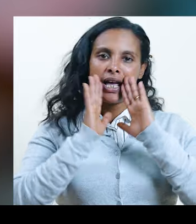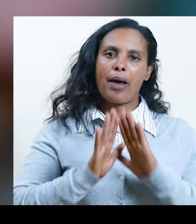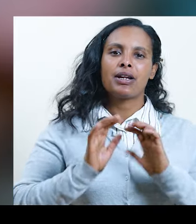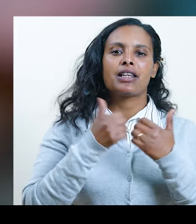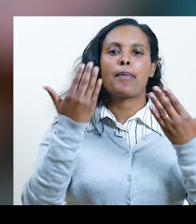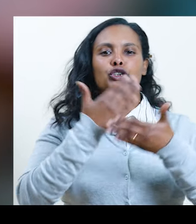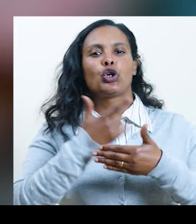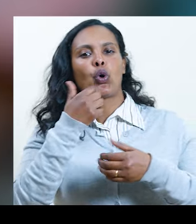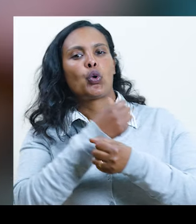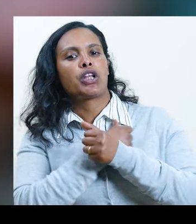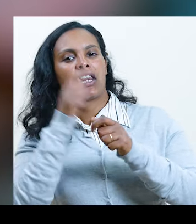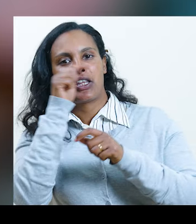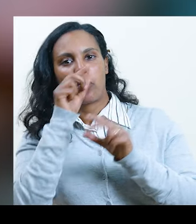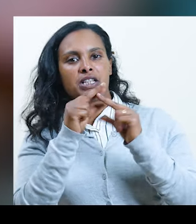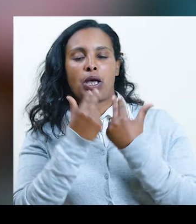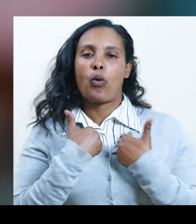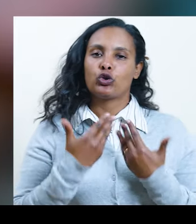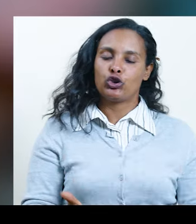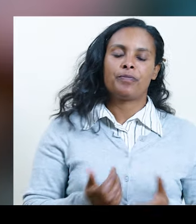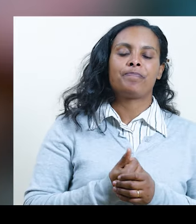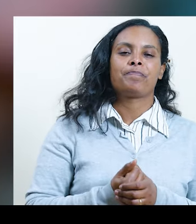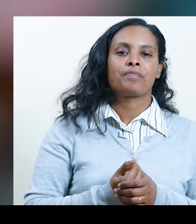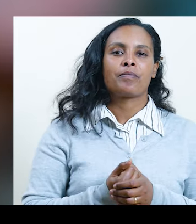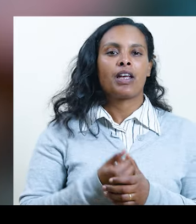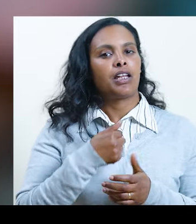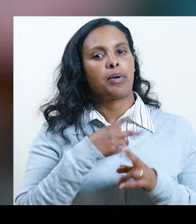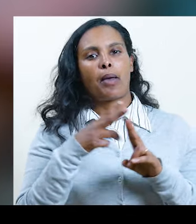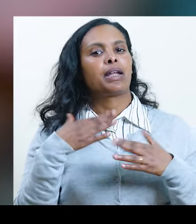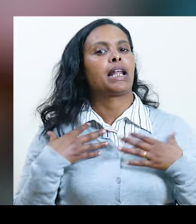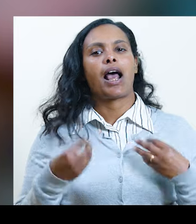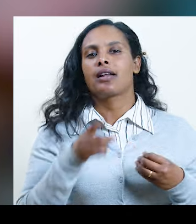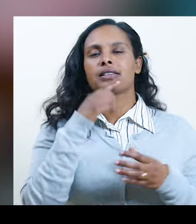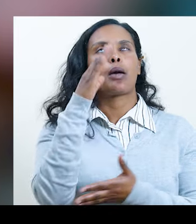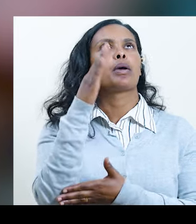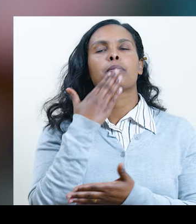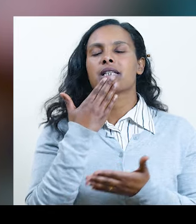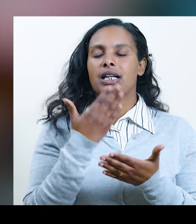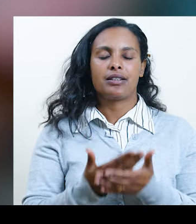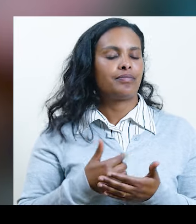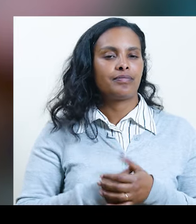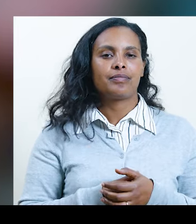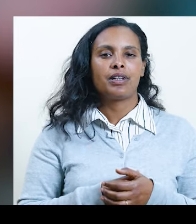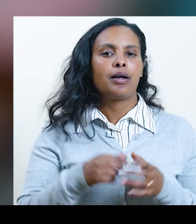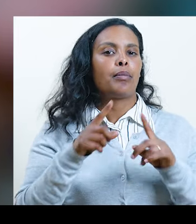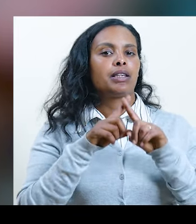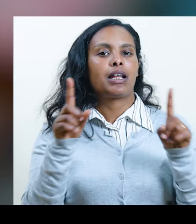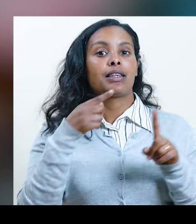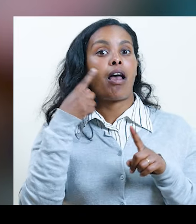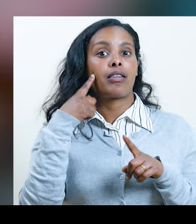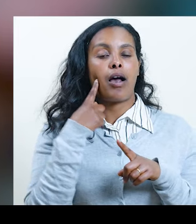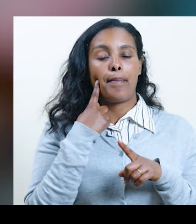ሰላም፣ እንደምን አመሻችሁ ውድ የቲክቶክ ቤተሰቦች። እኔ በጣም ደህና ነኝ፣ እግዚአብሔር ይመስገን።